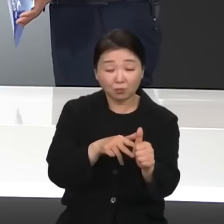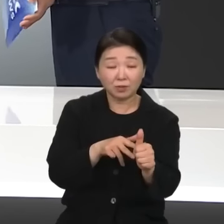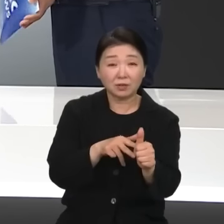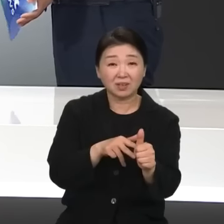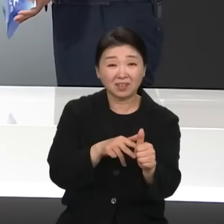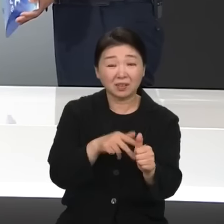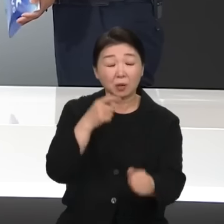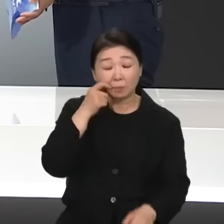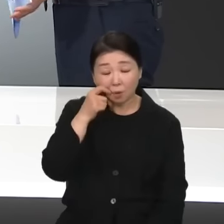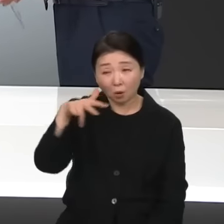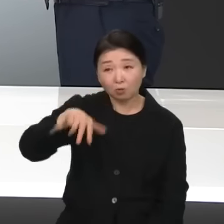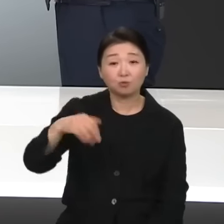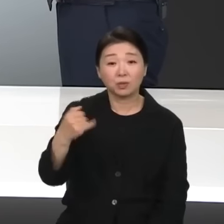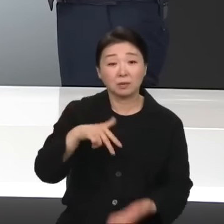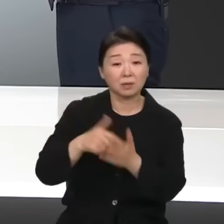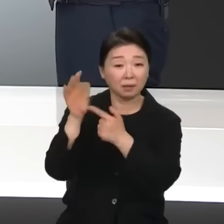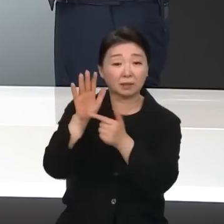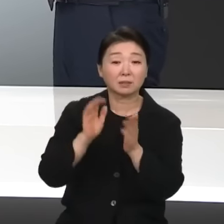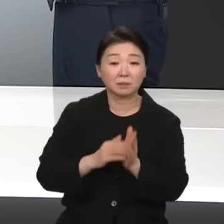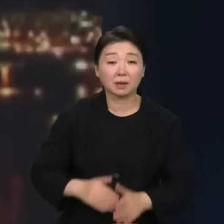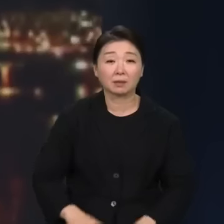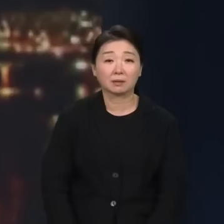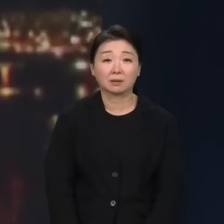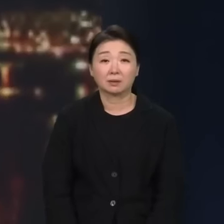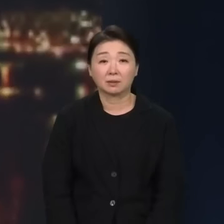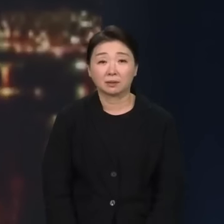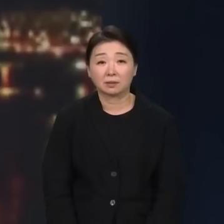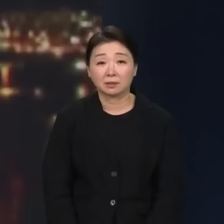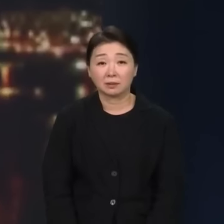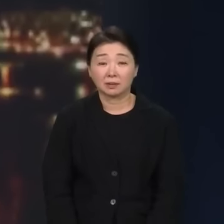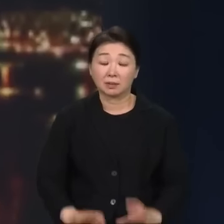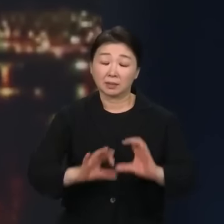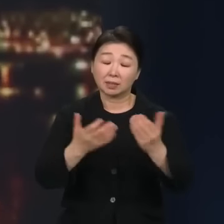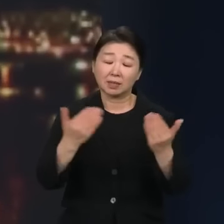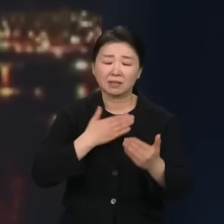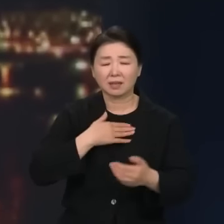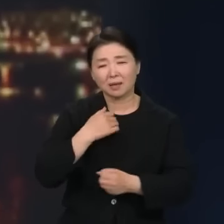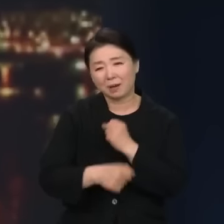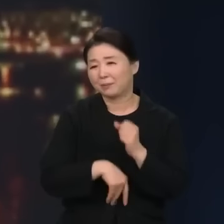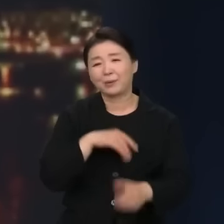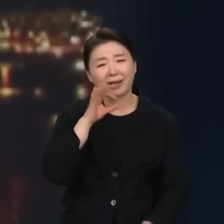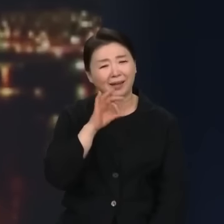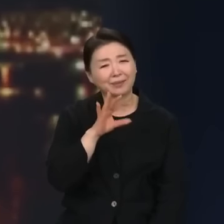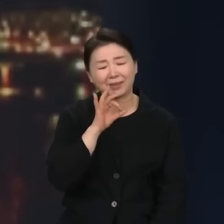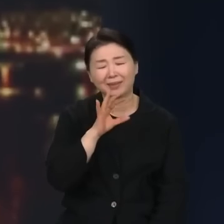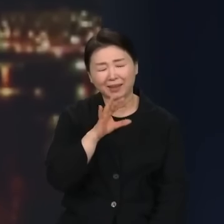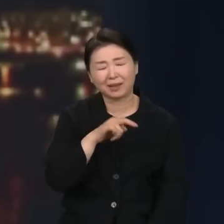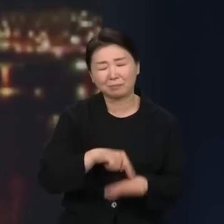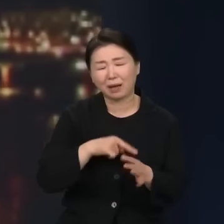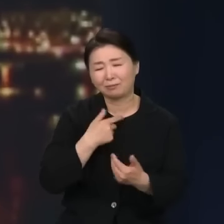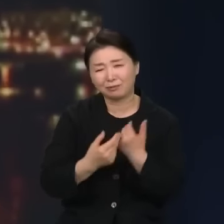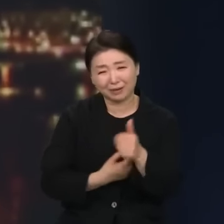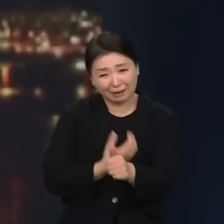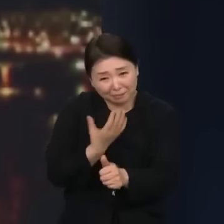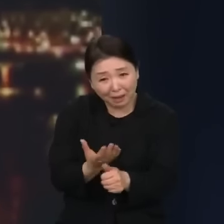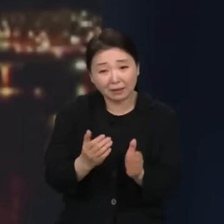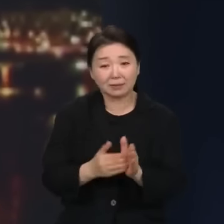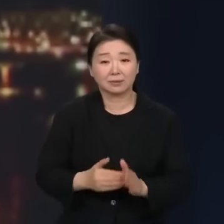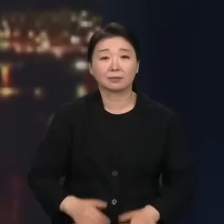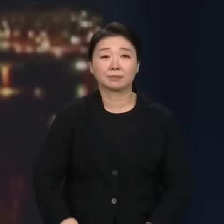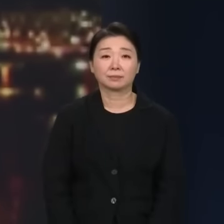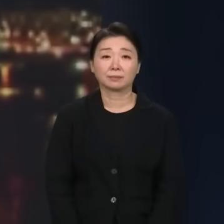당선자도 입장을 내놨다죠? 그렇습니다. 어제였습니다. 세상 일이 내 마음대로 되지 않는다, 이런 불편한 심기를 토로했는데 먼저 들어보시죠.